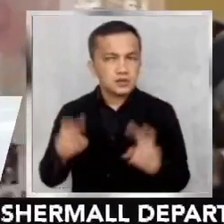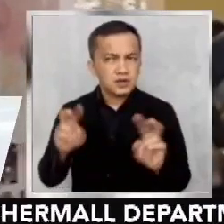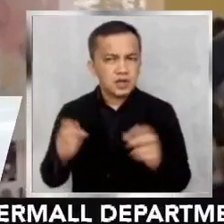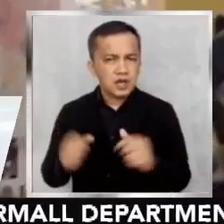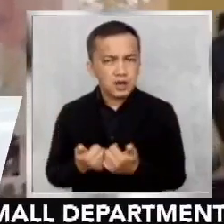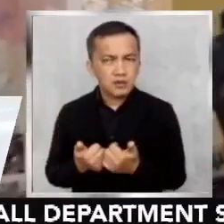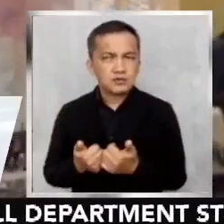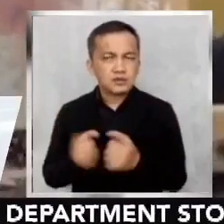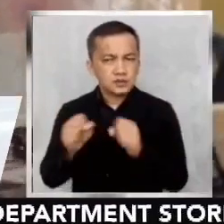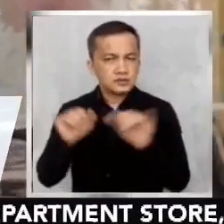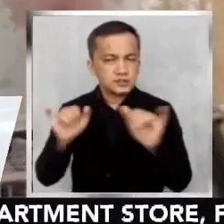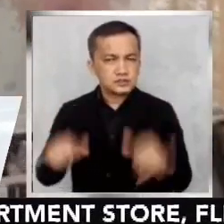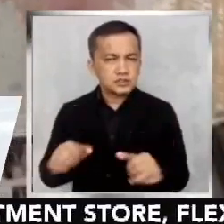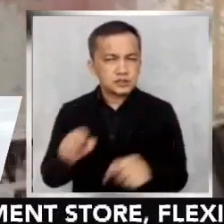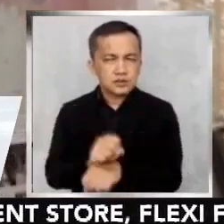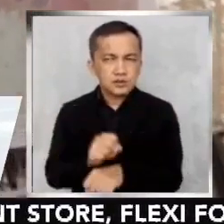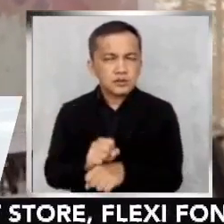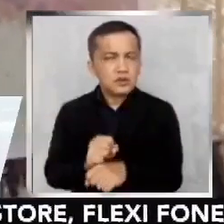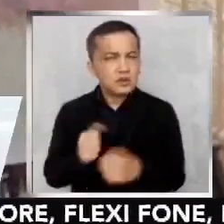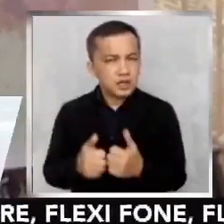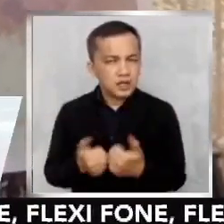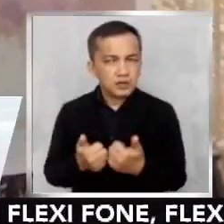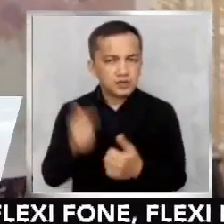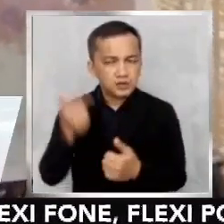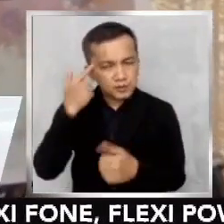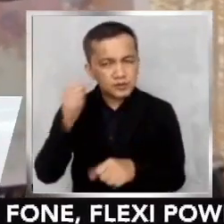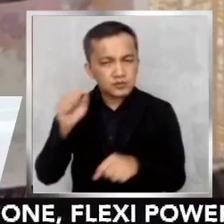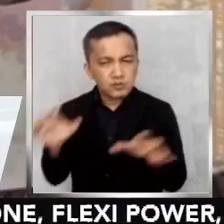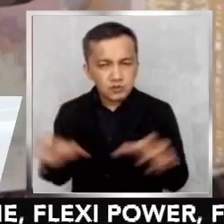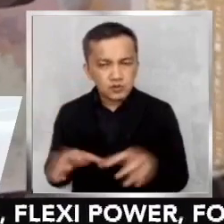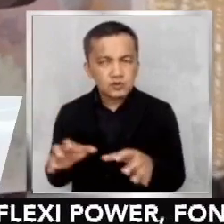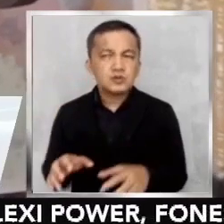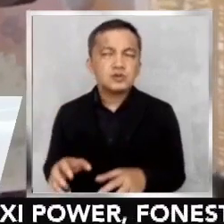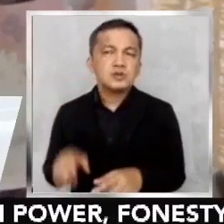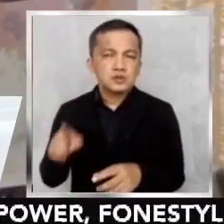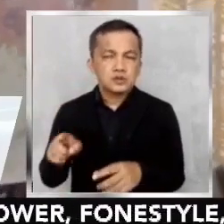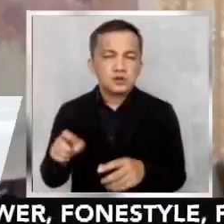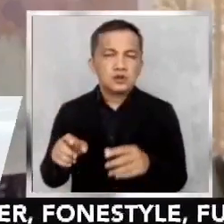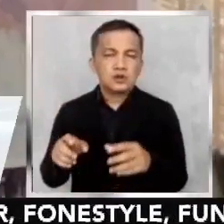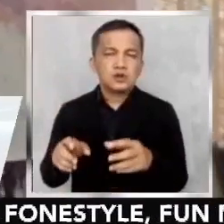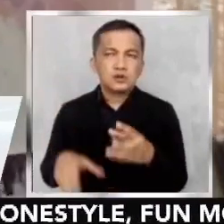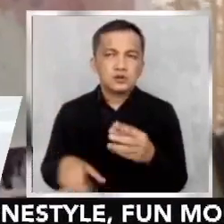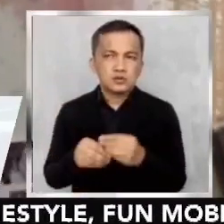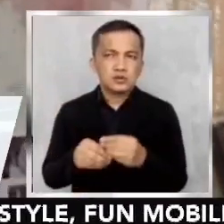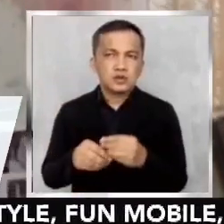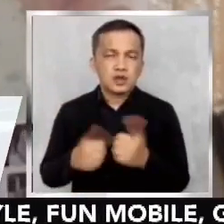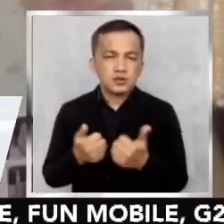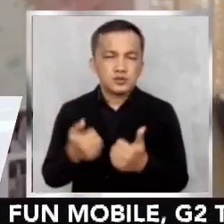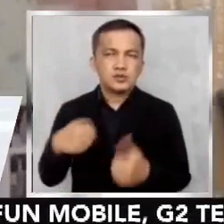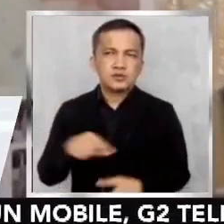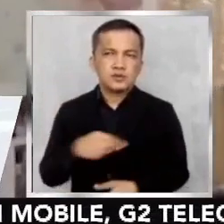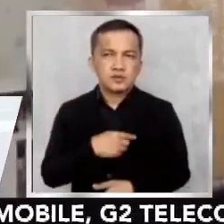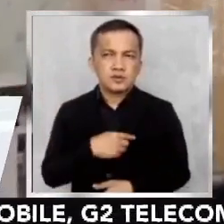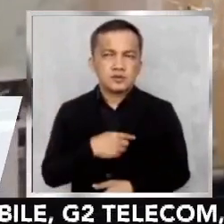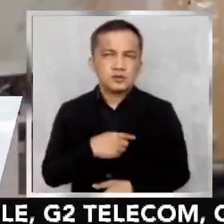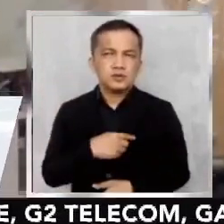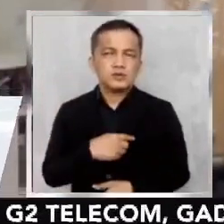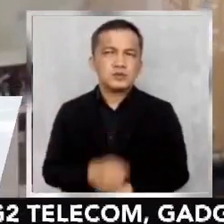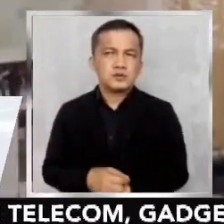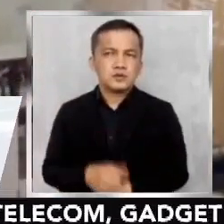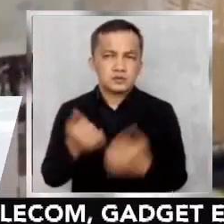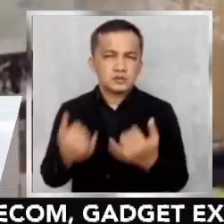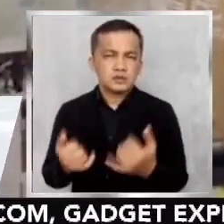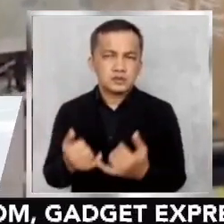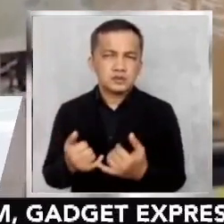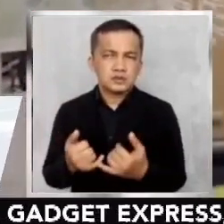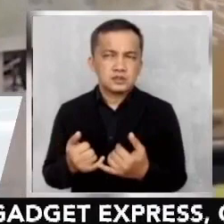work, how the government works. It is also in how we are now seen